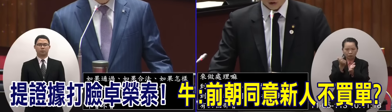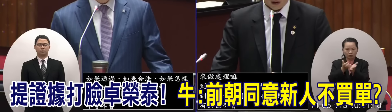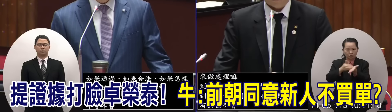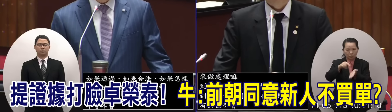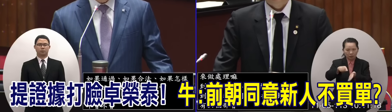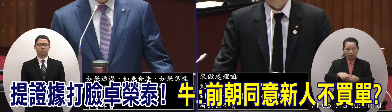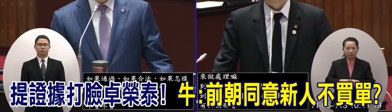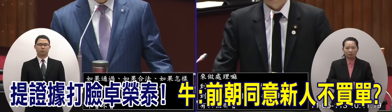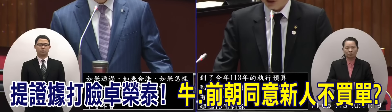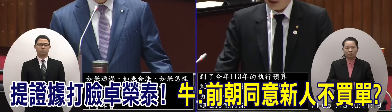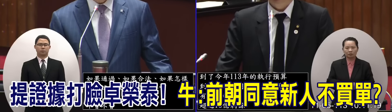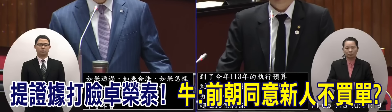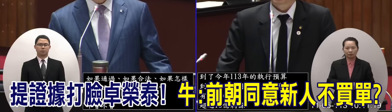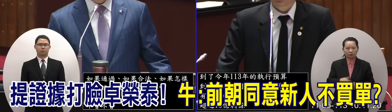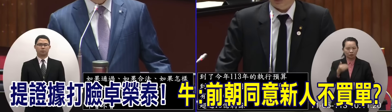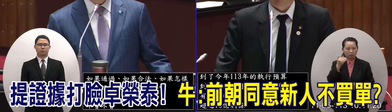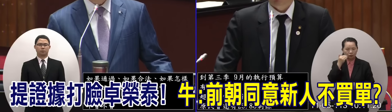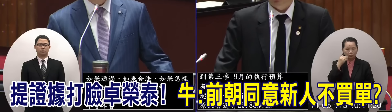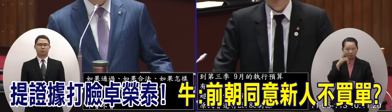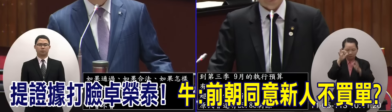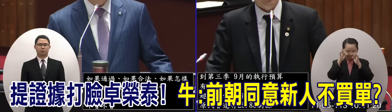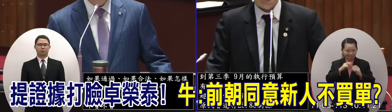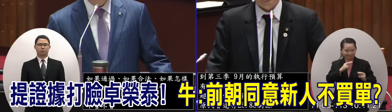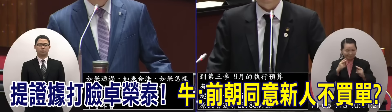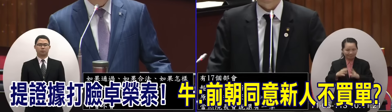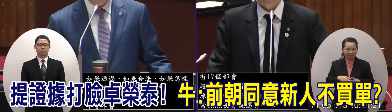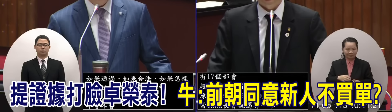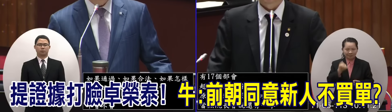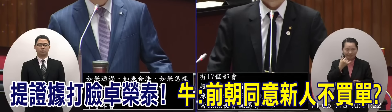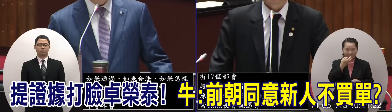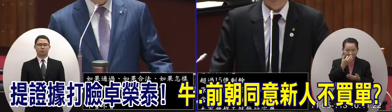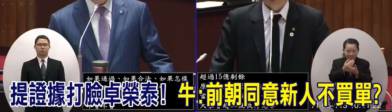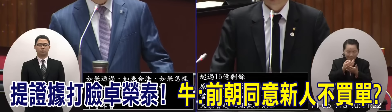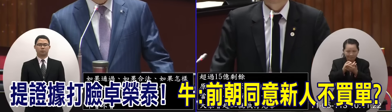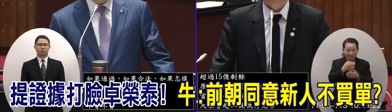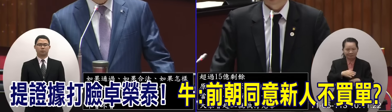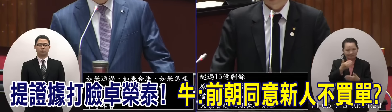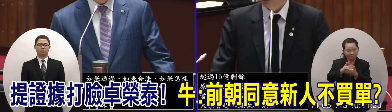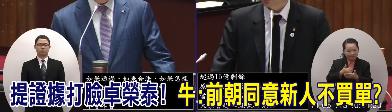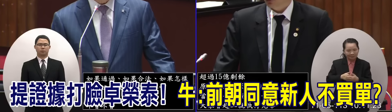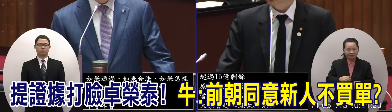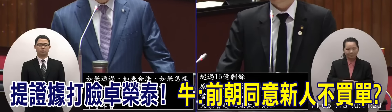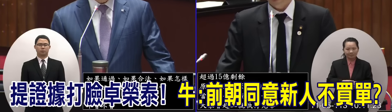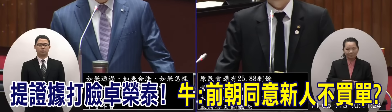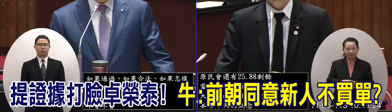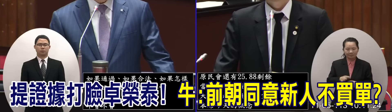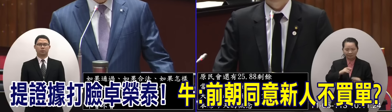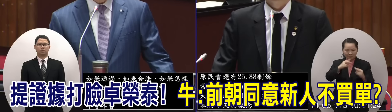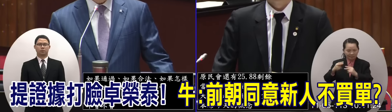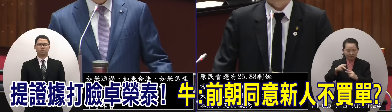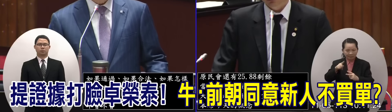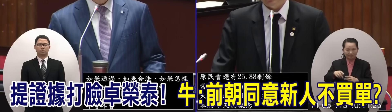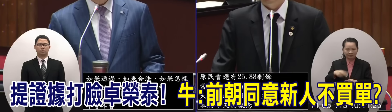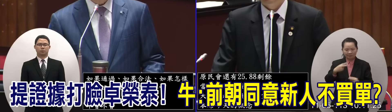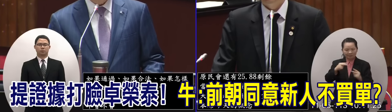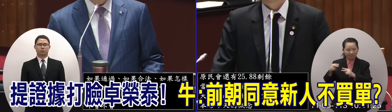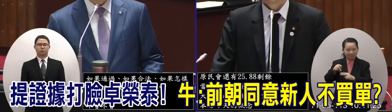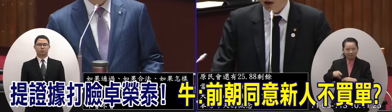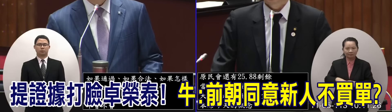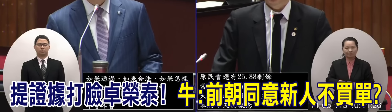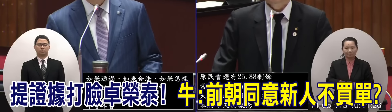如果稍作检讨，可以节省的案子节省一下。对不对？可以调整的项目做一下调